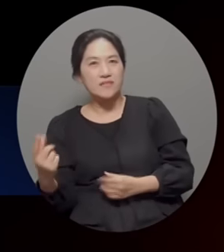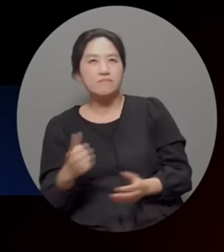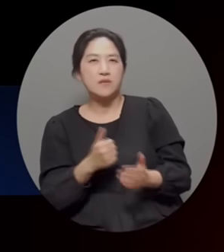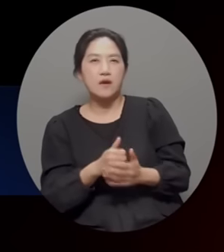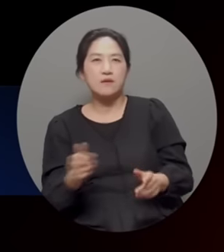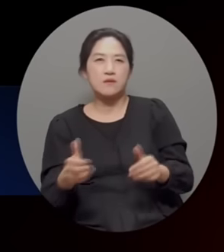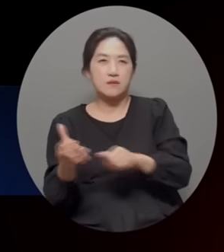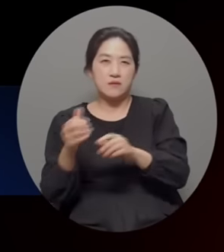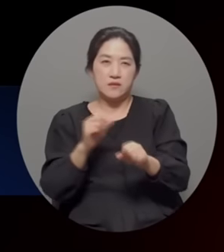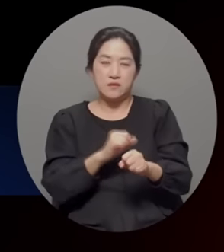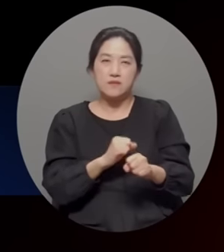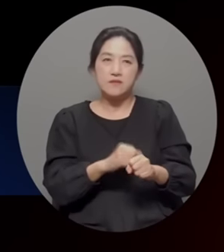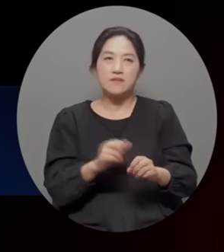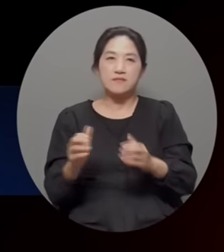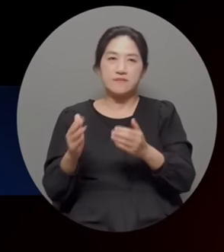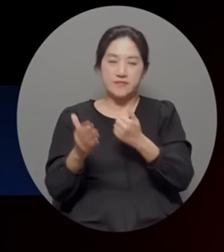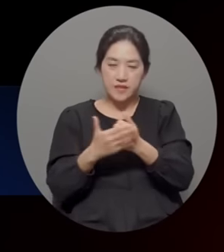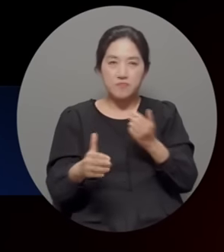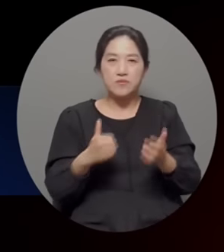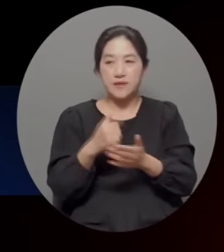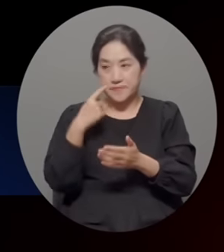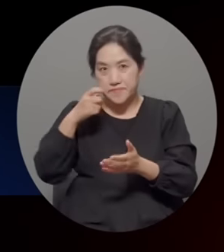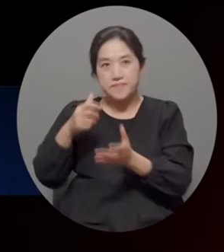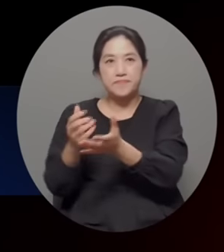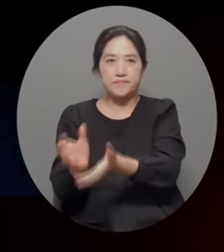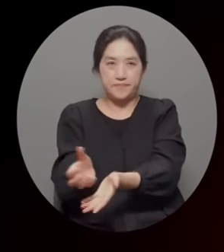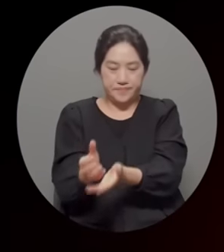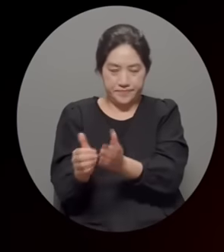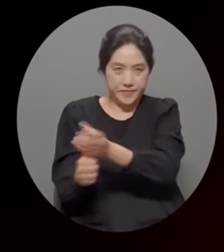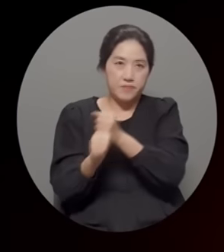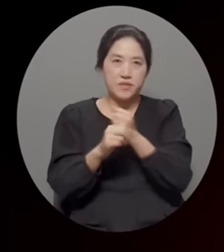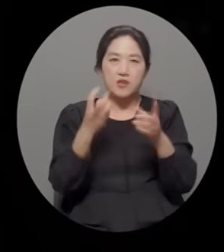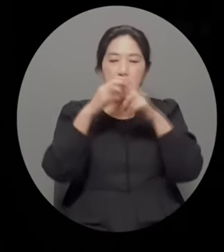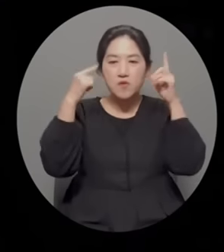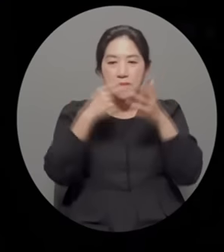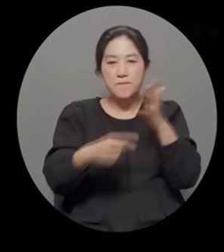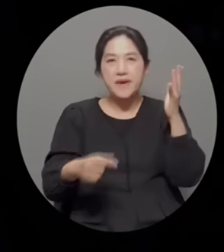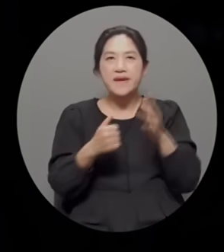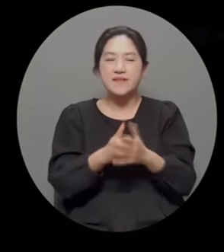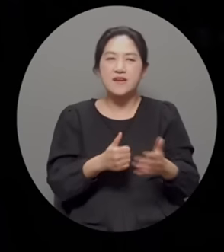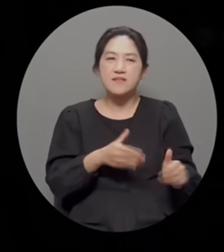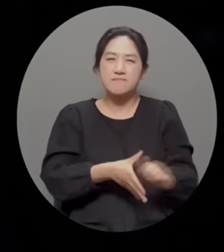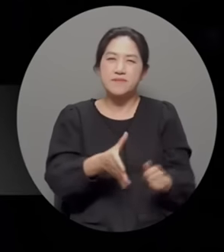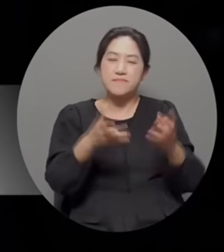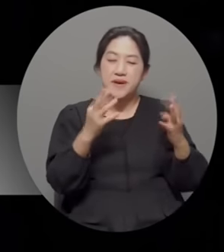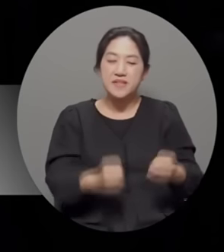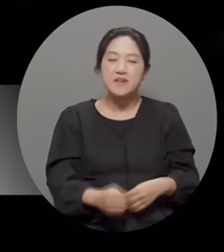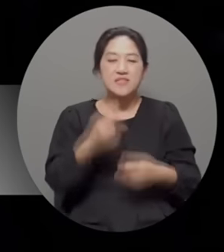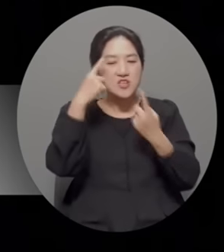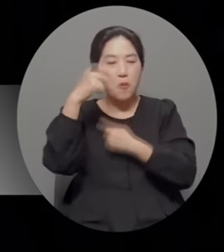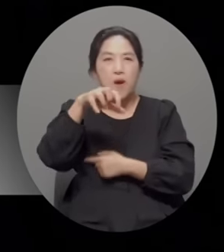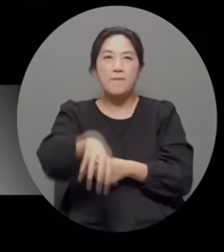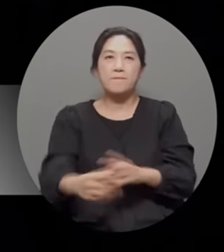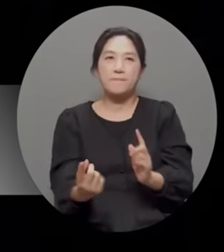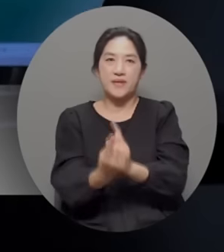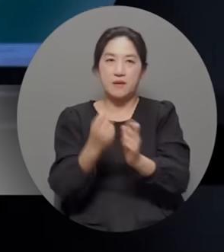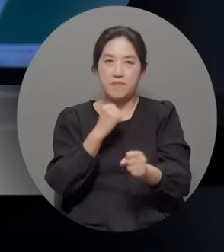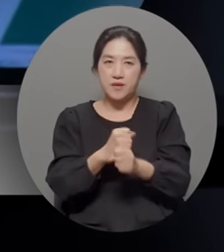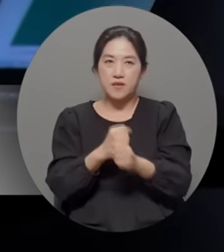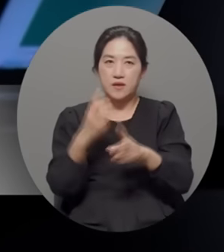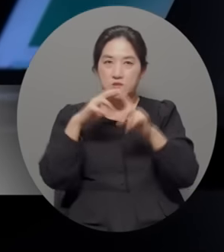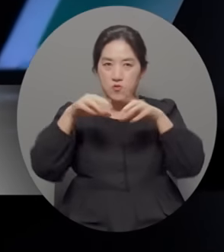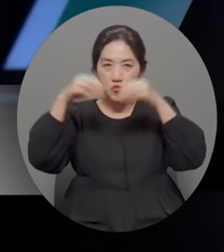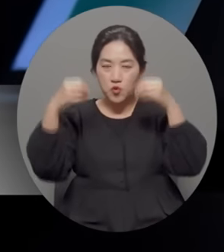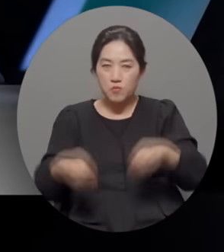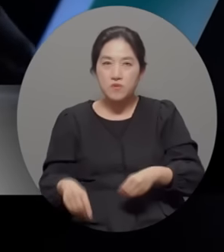능욕을 했으니까 의미 있게 서울대 입구역에서 만나자고. 서울대 졸업생인 박 씨는 2021년 7월부터